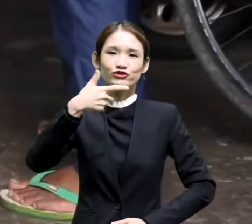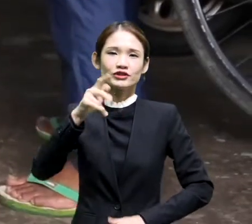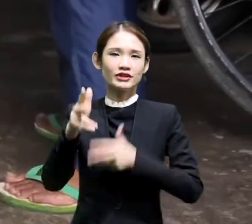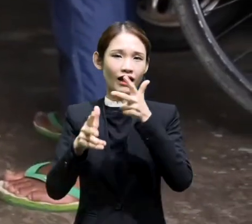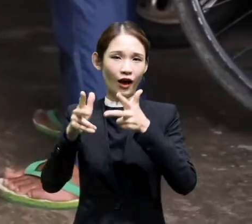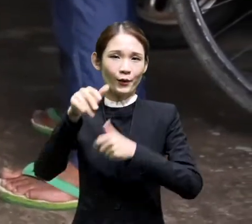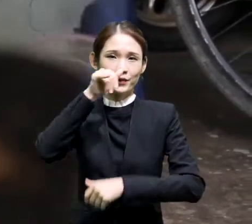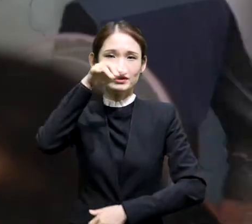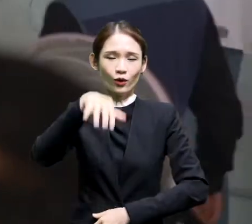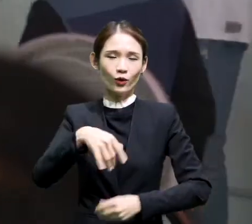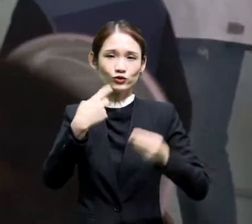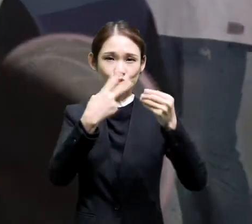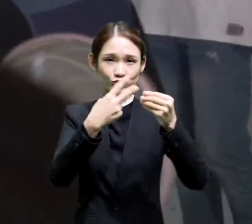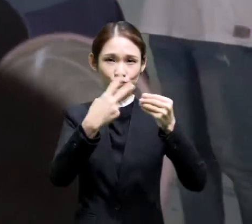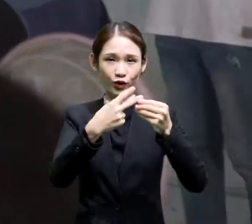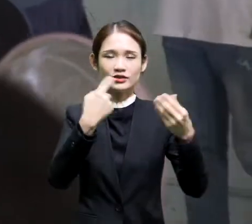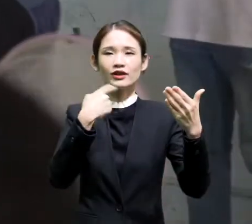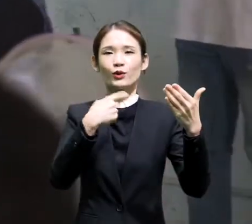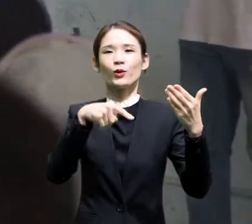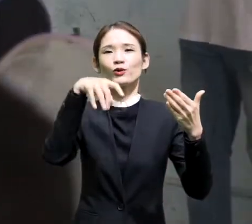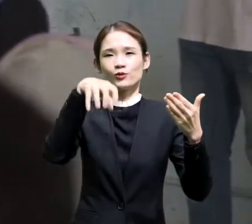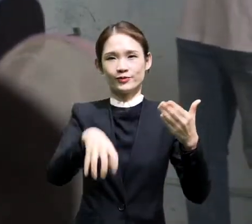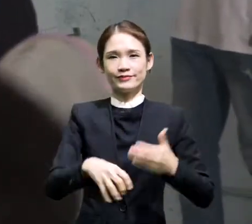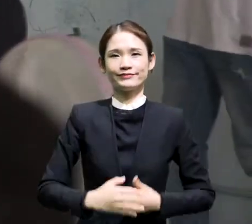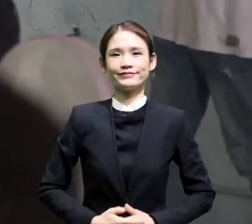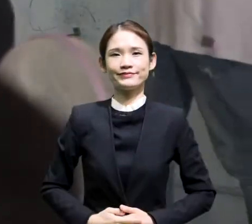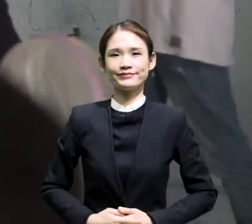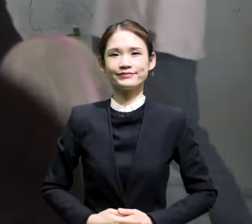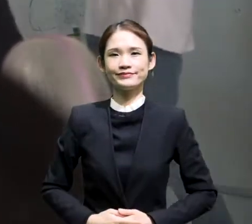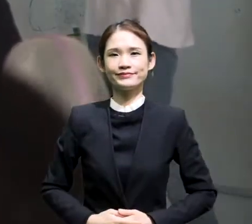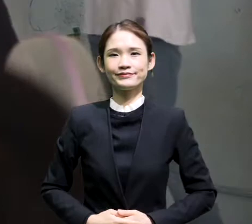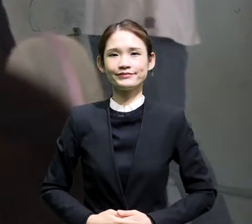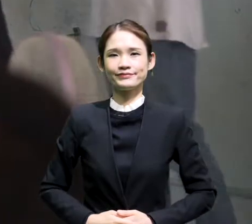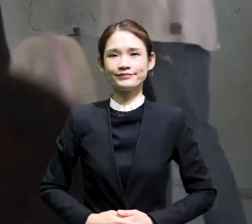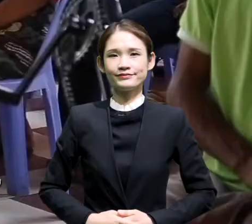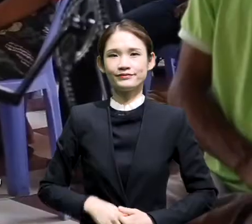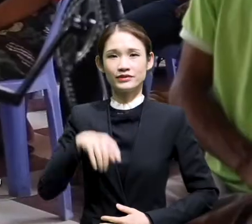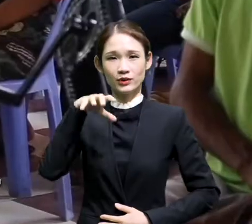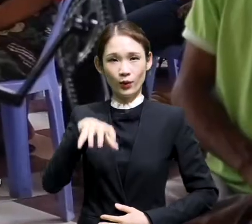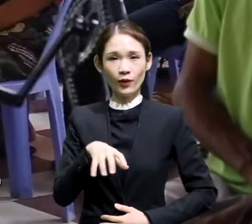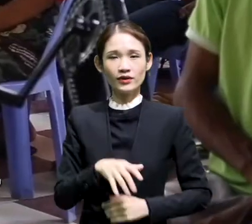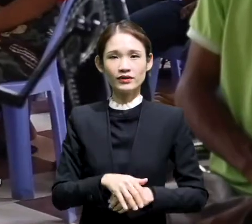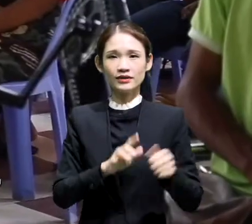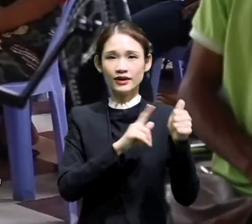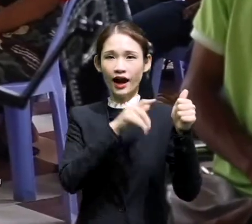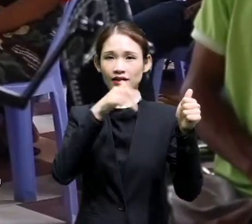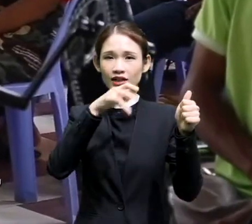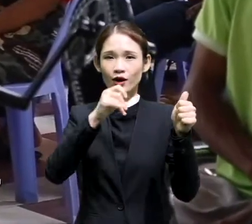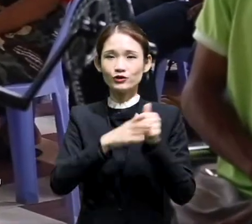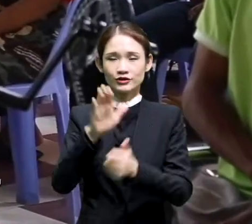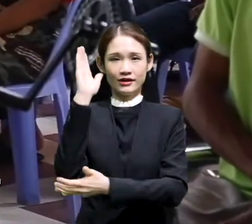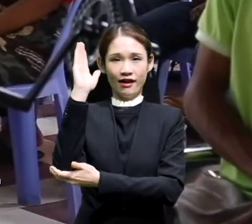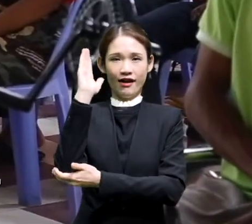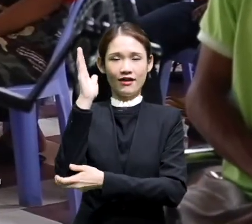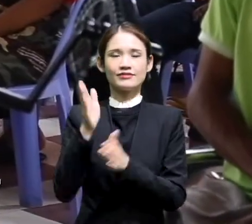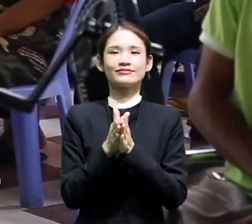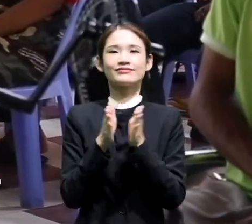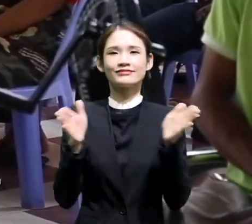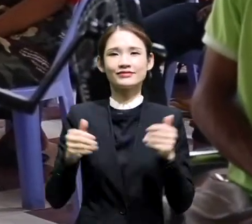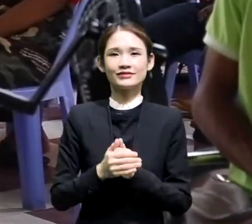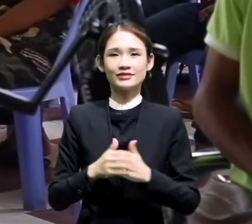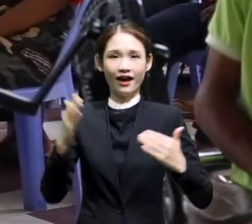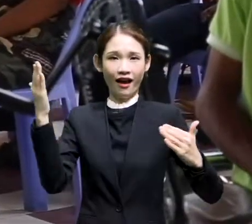보다의 두 번째 교육 장소입니다. 이곳에서는 강세웅 단원의 강의로